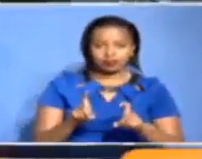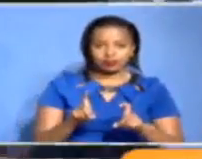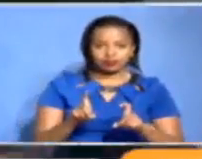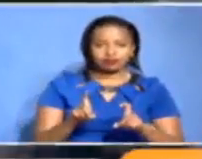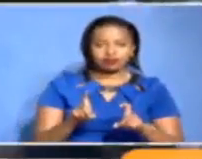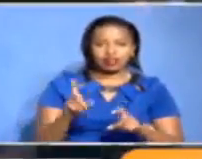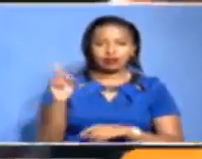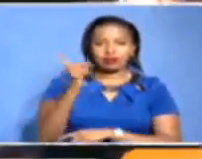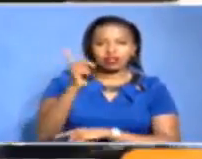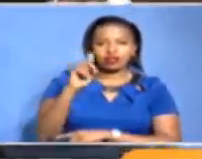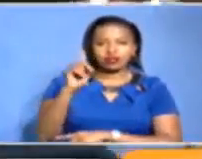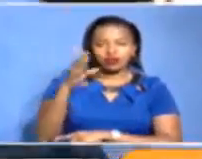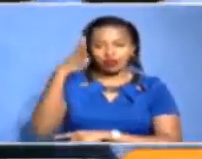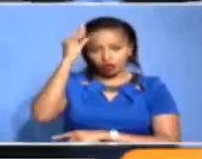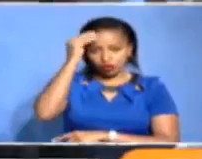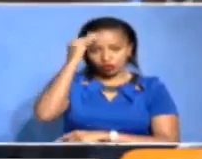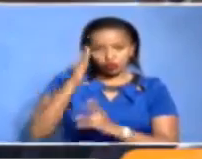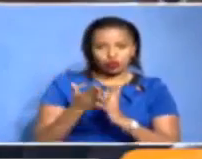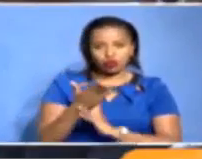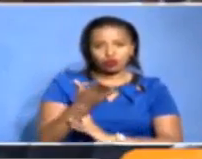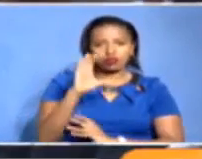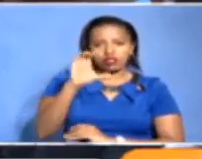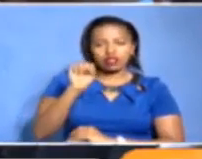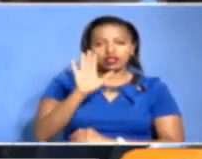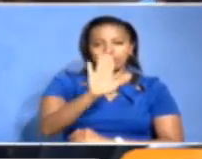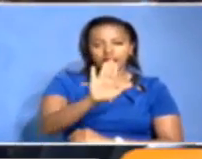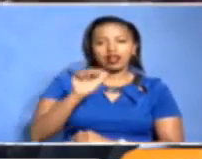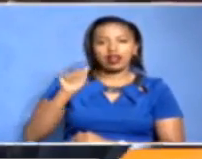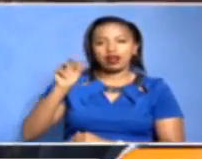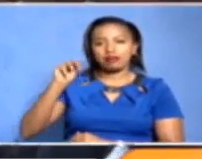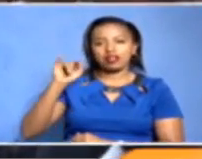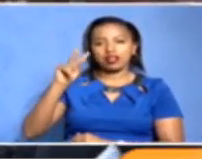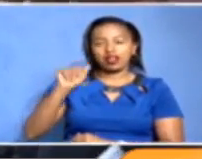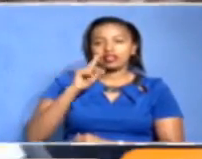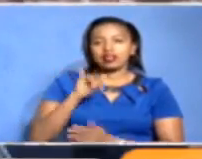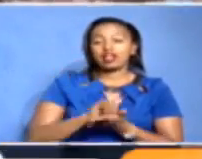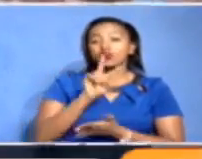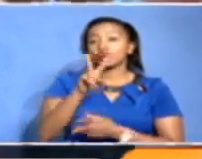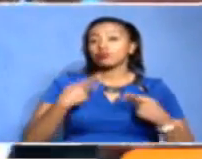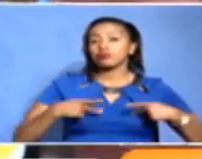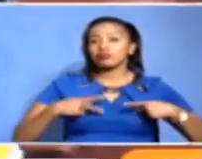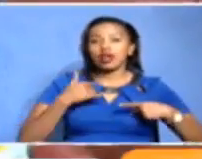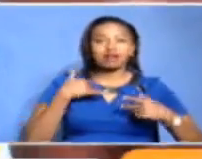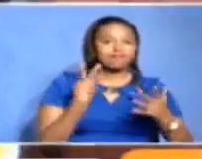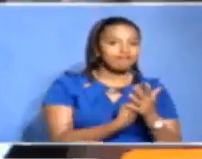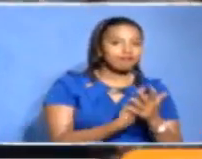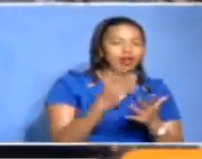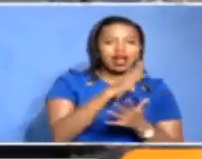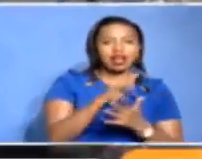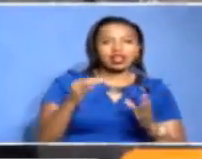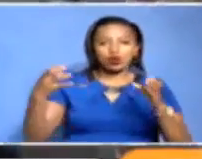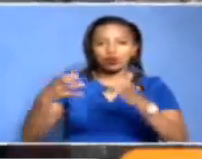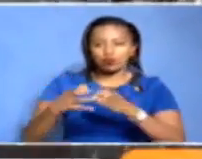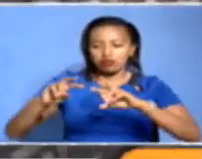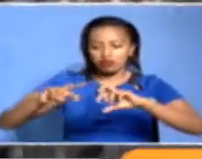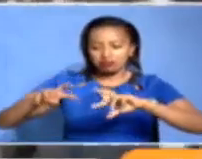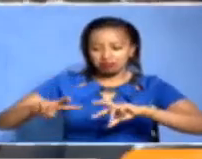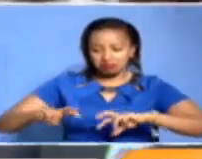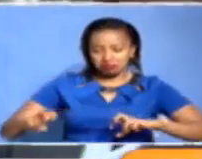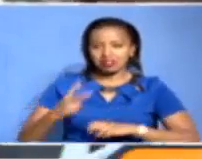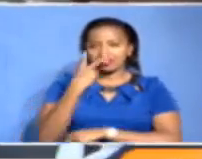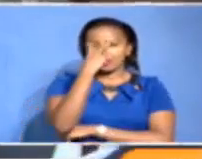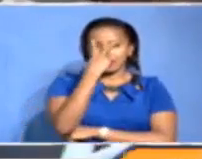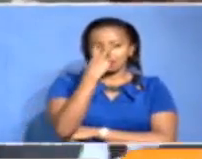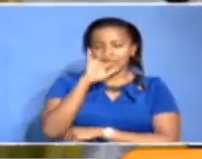Wizara ya Elimu kupitia Waziri Amina Mohamed imesema kuwa watu wawili wametiwa mbaroni na kikosi maalum cha wapelelezi, wakishukiwa